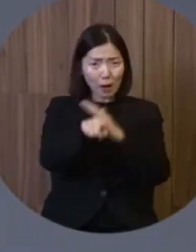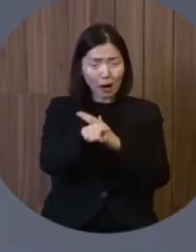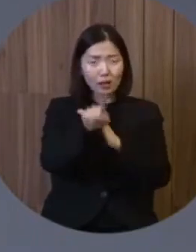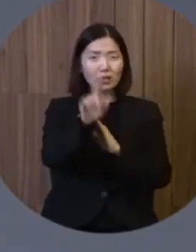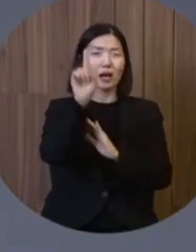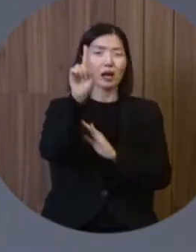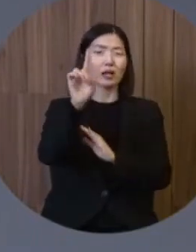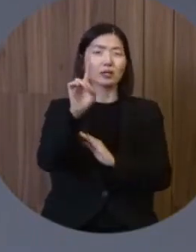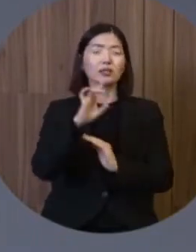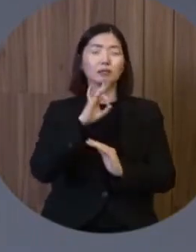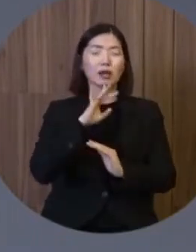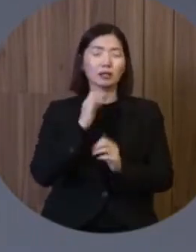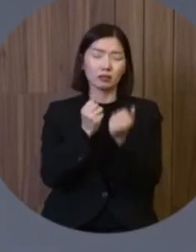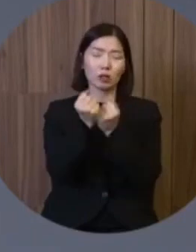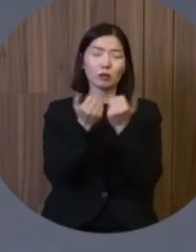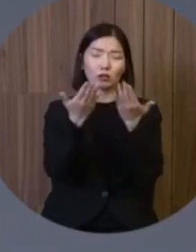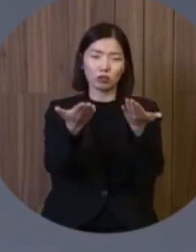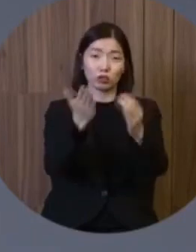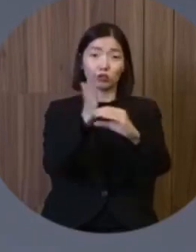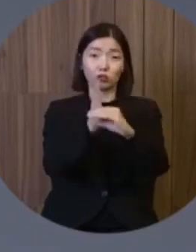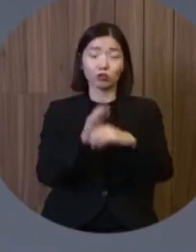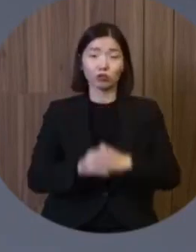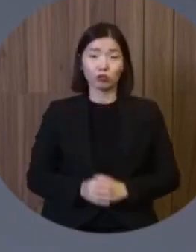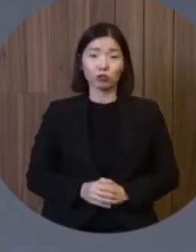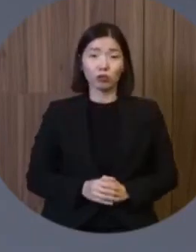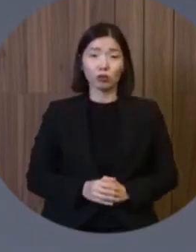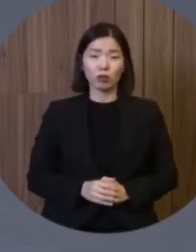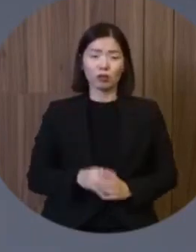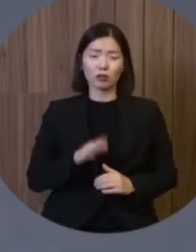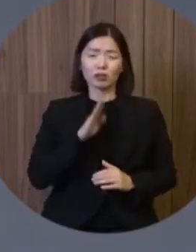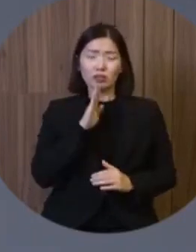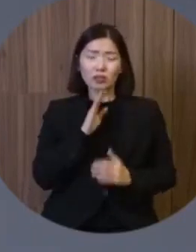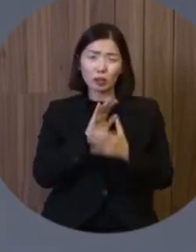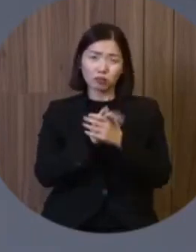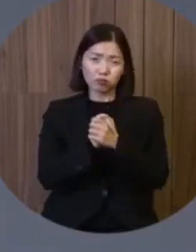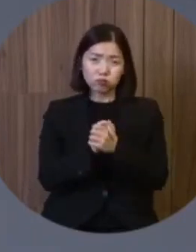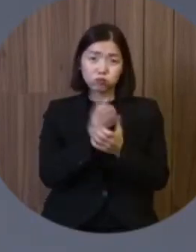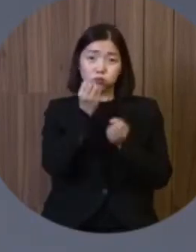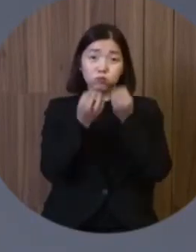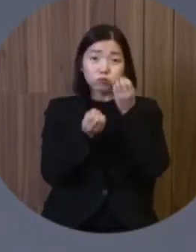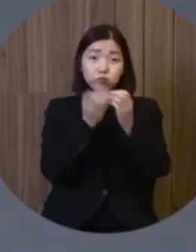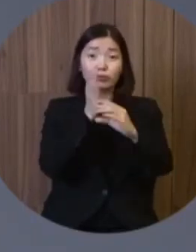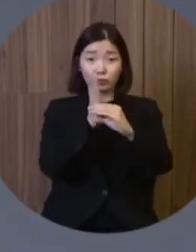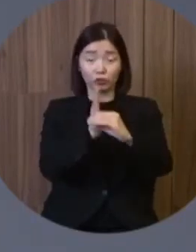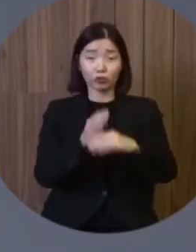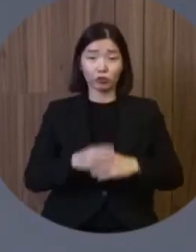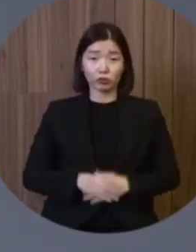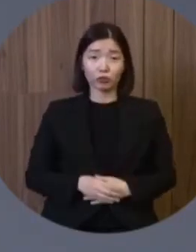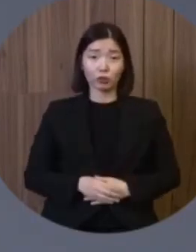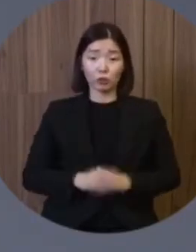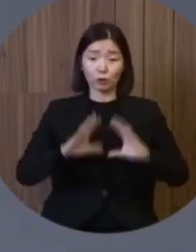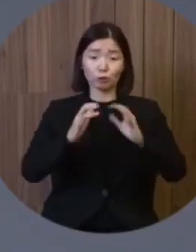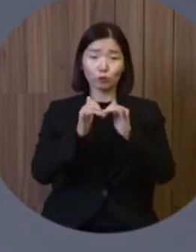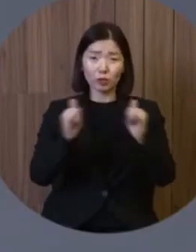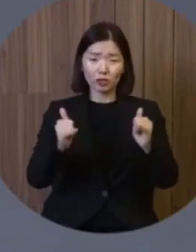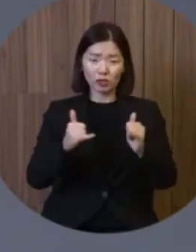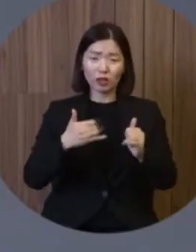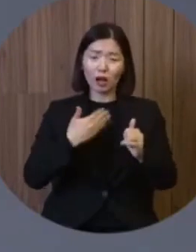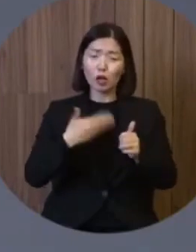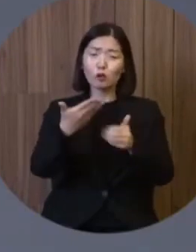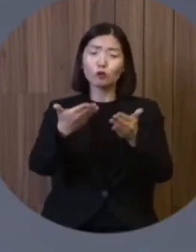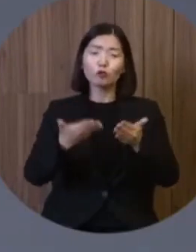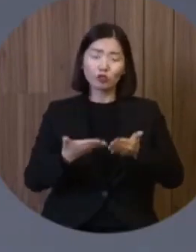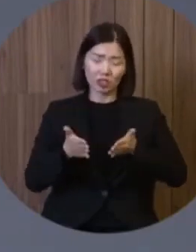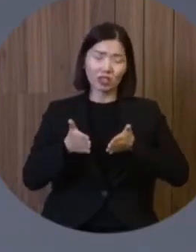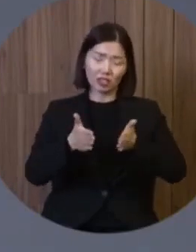한 가지만 말씀드리고 있습니다. 아니, 절박하게 호소하고 있습니다. 국민이 알려주신 길이기